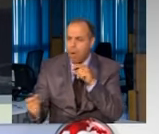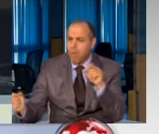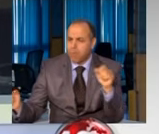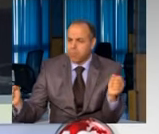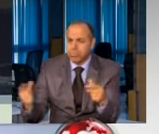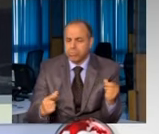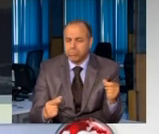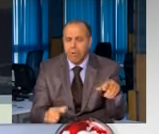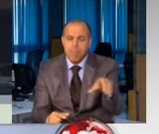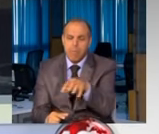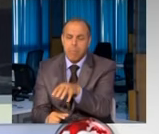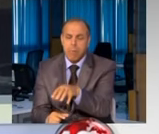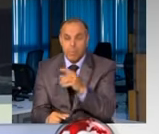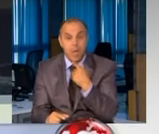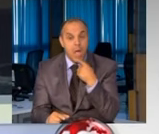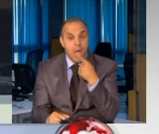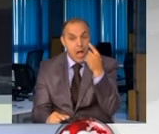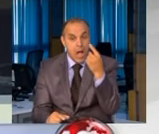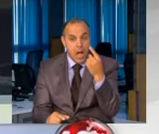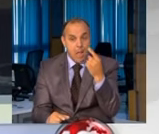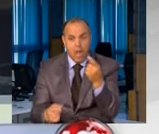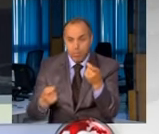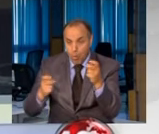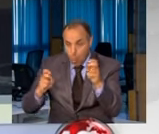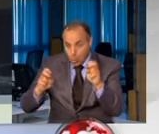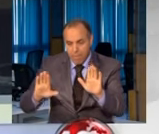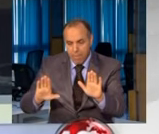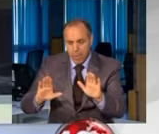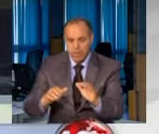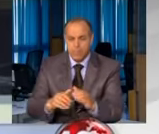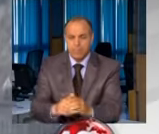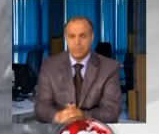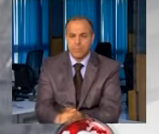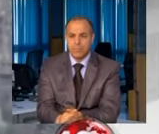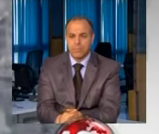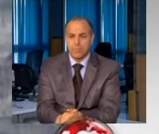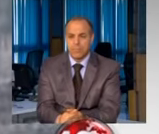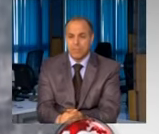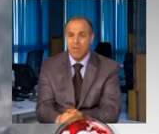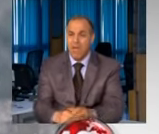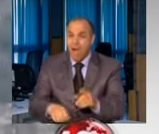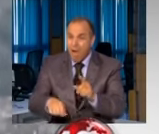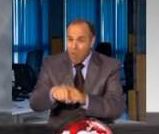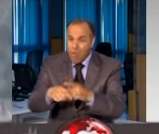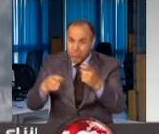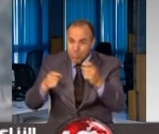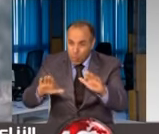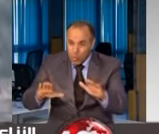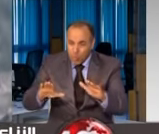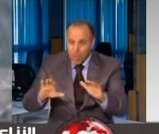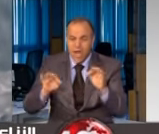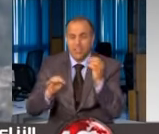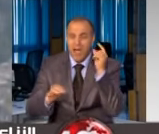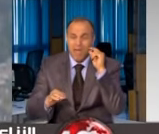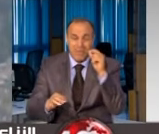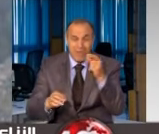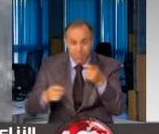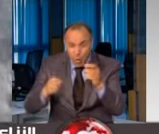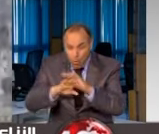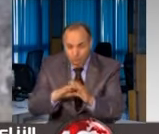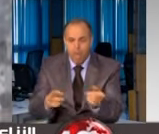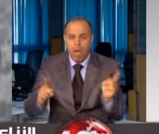فيه الاشتباكات على عدة جبهات رغم سريان الهدنة. رغم سريان الهدنة منذ 10 أفريل الماضي